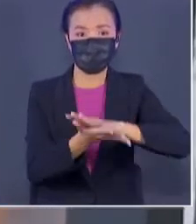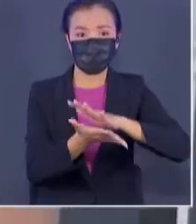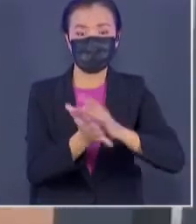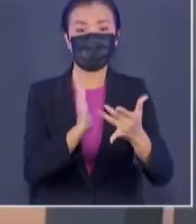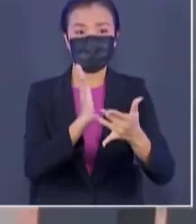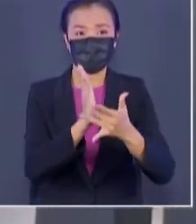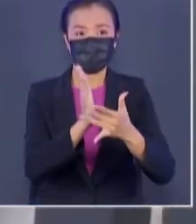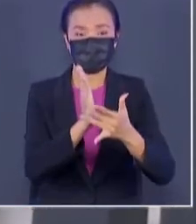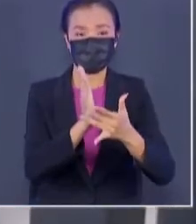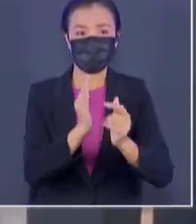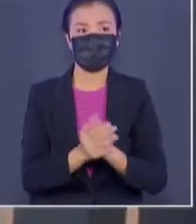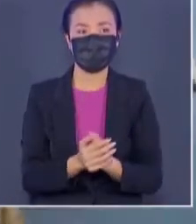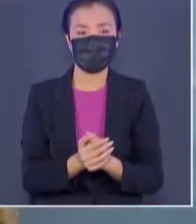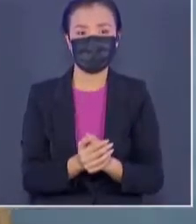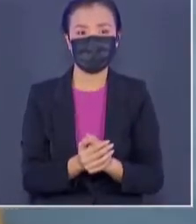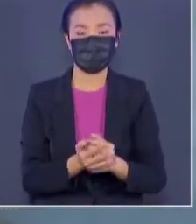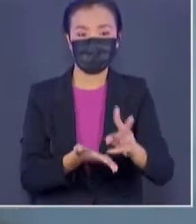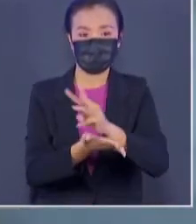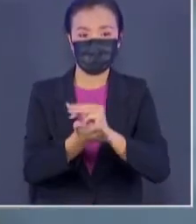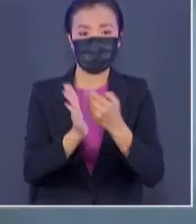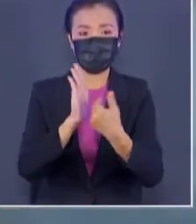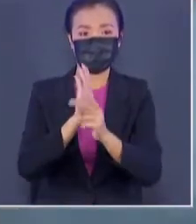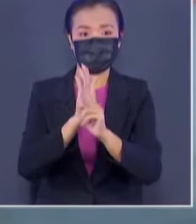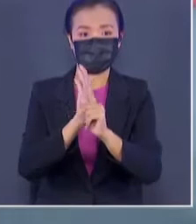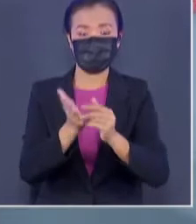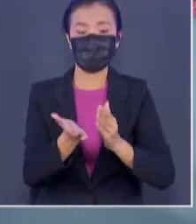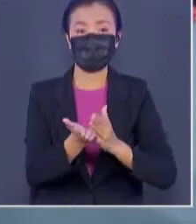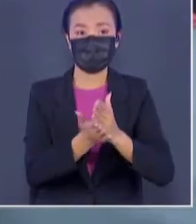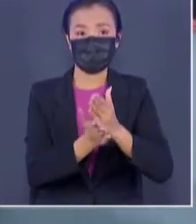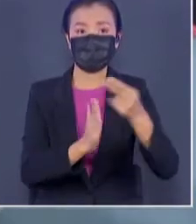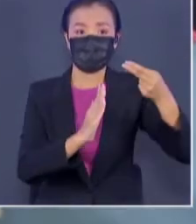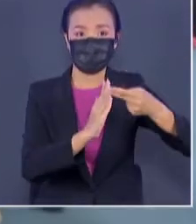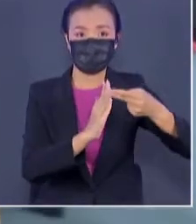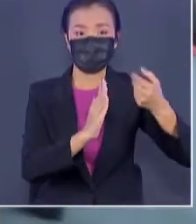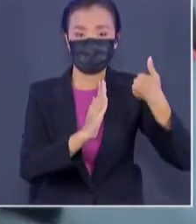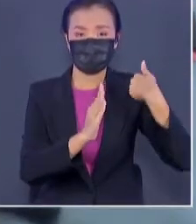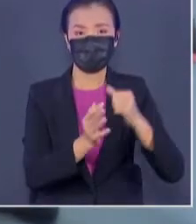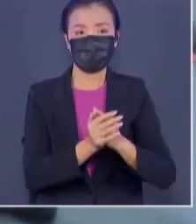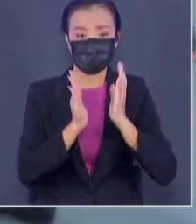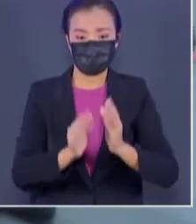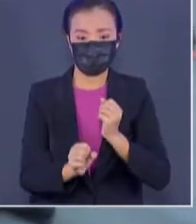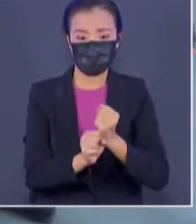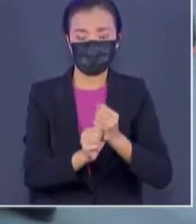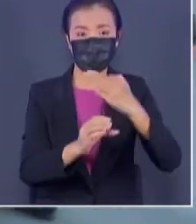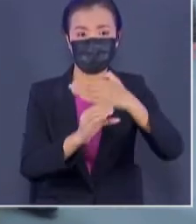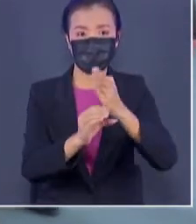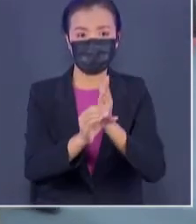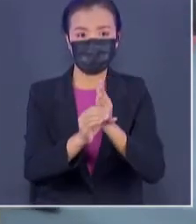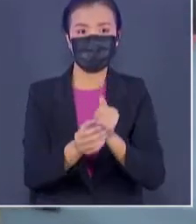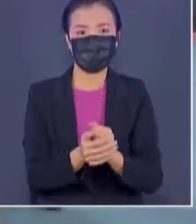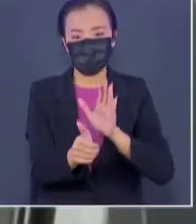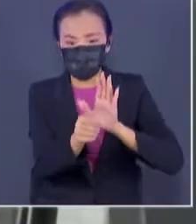ลคณะสหวิทยาการมหาวิทยาลัยขอนแก่นวิทยาเขตหนองคายนะครับก็จะมีเจ้าหน้าที่ของธนาคารออมสินเนี่ยนะครับมาคอ